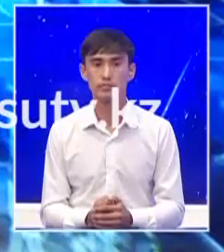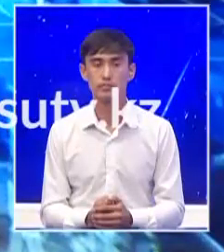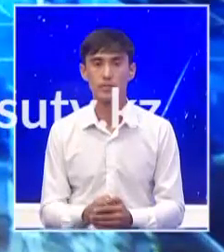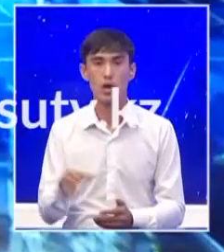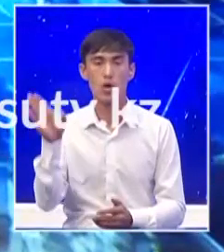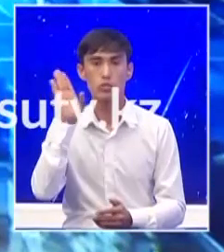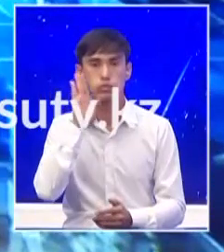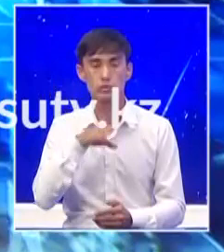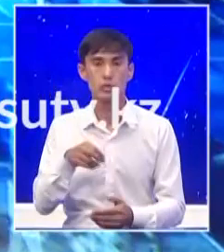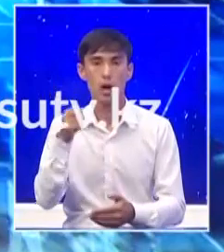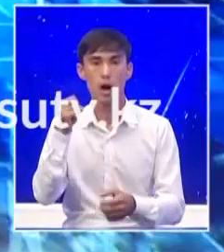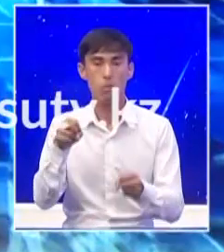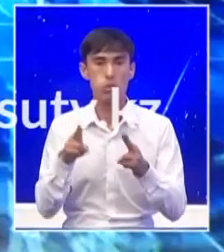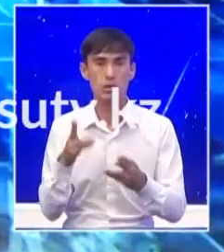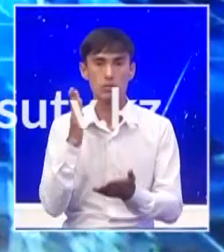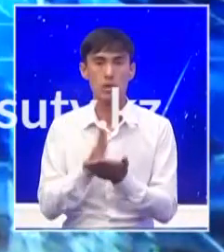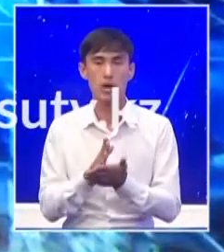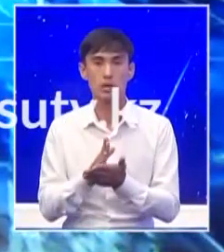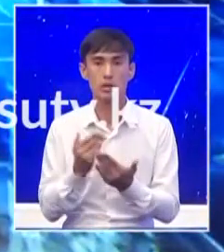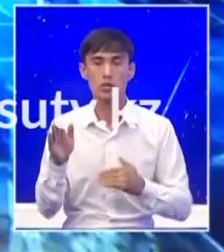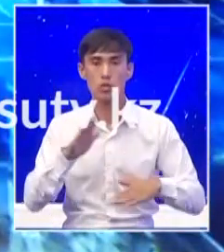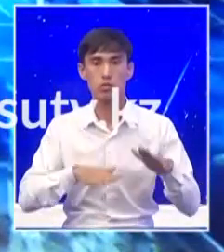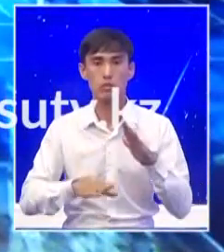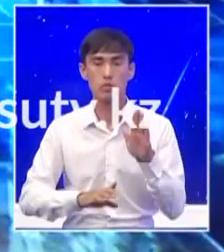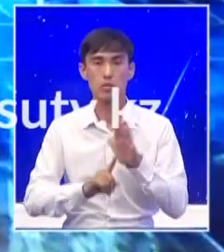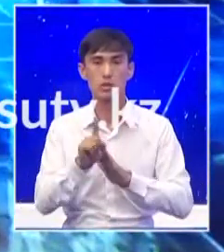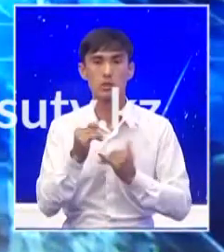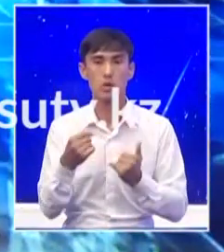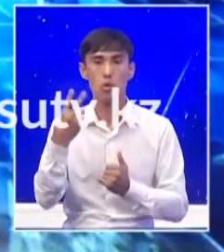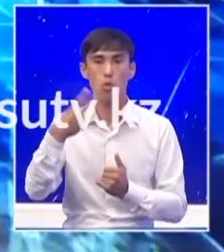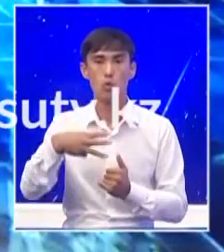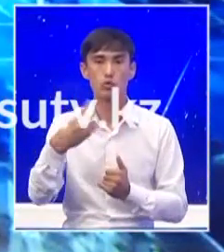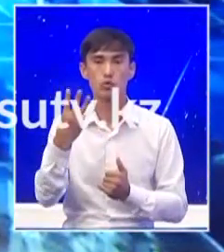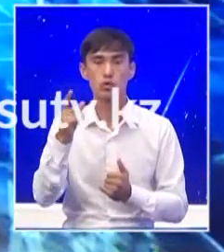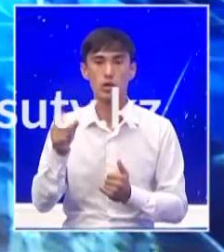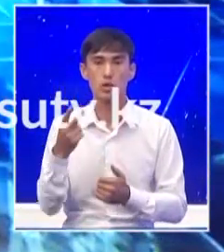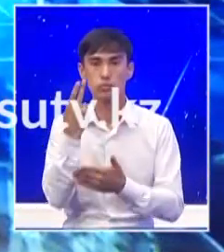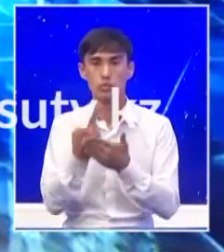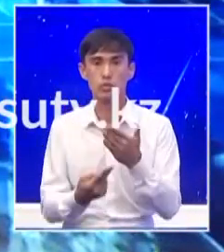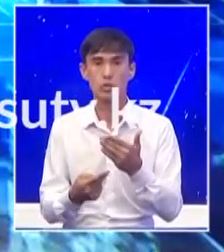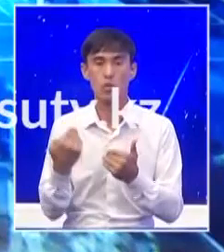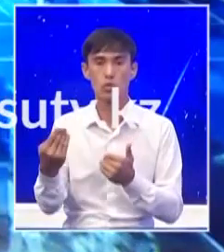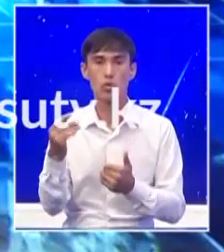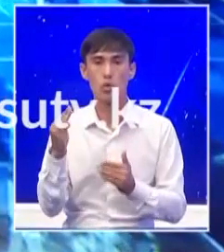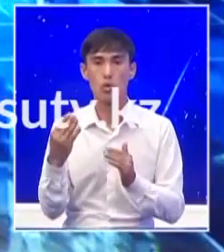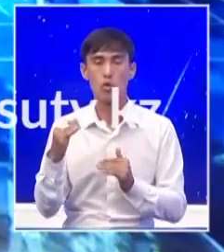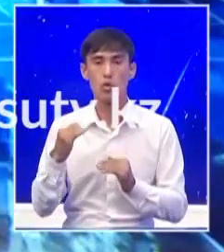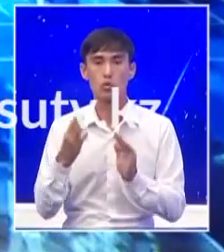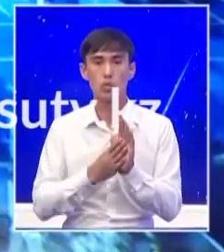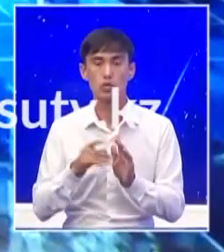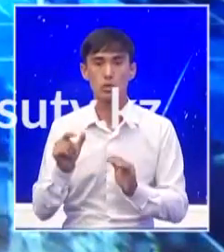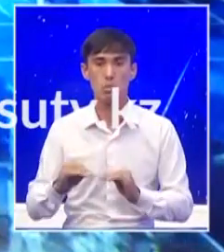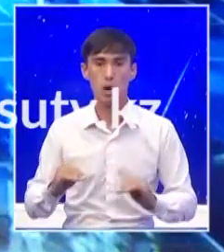Судан қауіп қапелімде. Өңірде шомылу маусымы басталғалы 34 адам суға кеткен. Оның 9-ы балалар. Суға кеткендердің